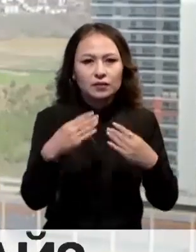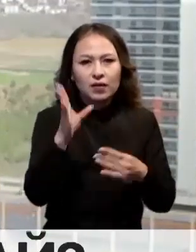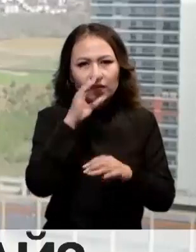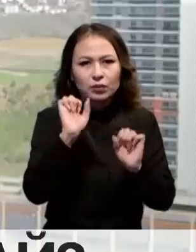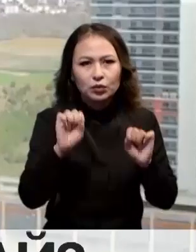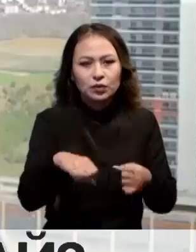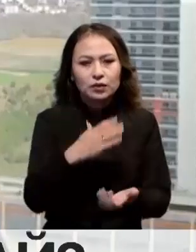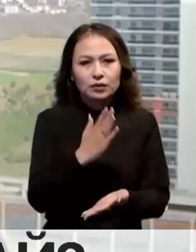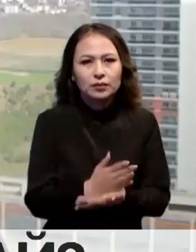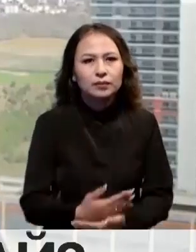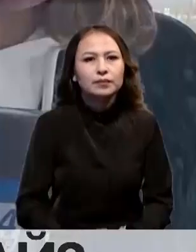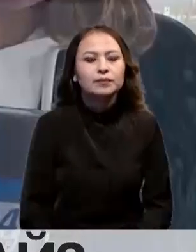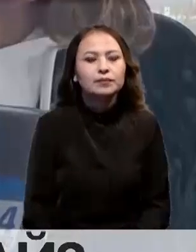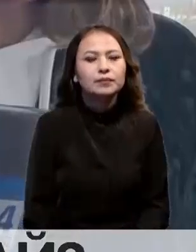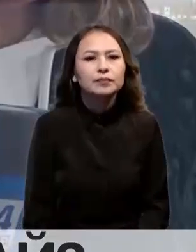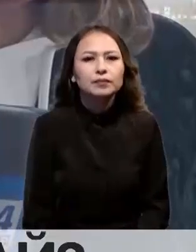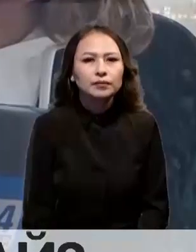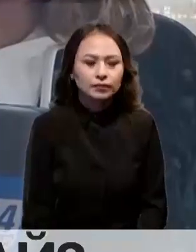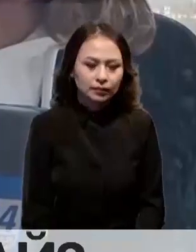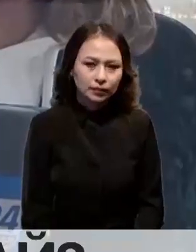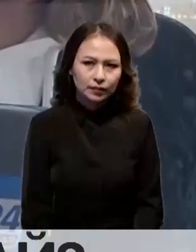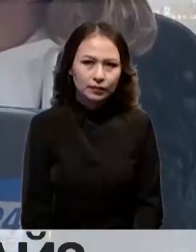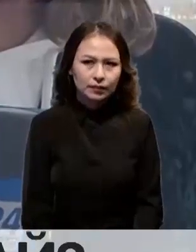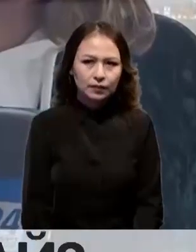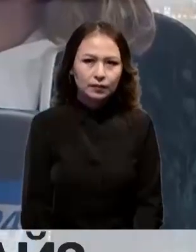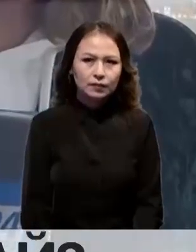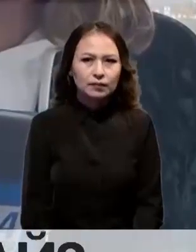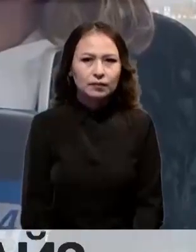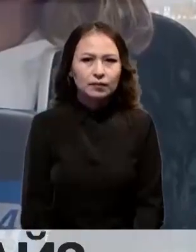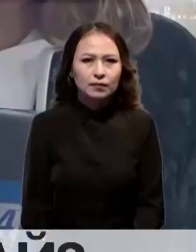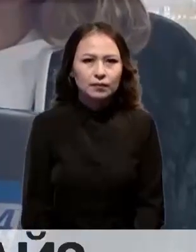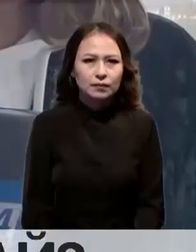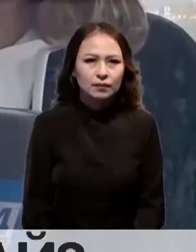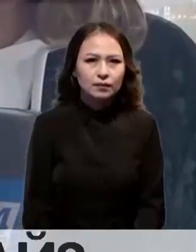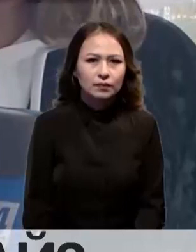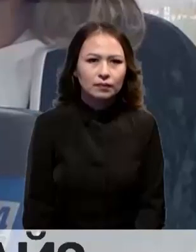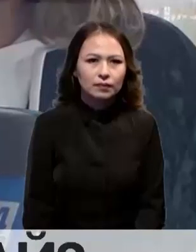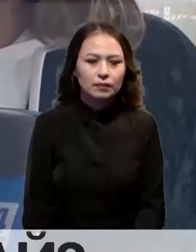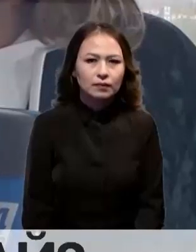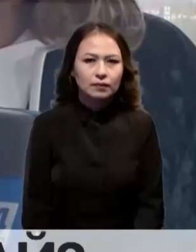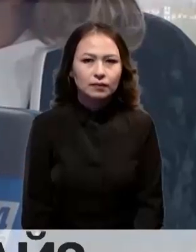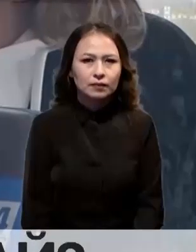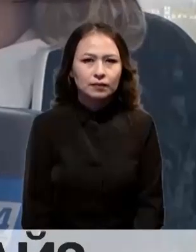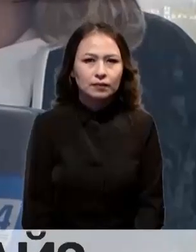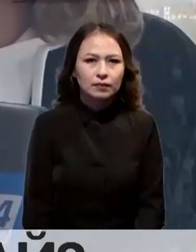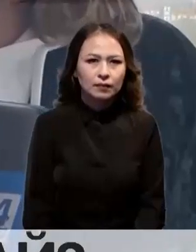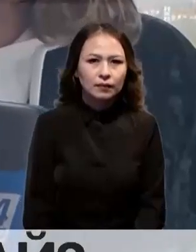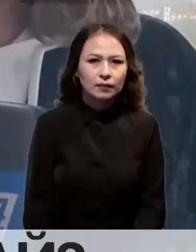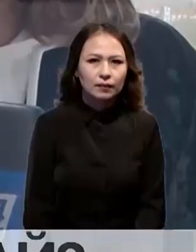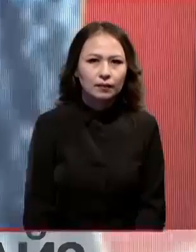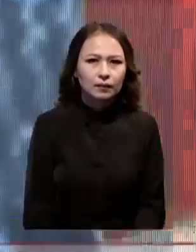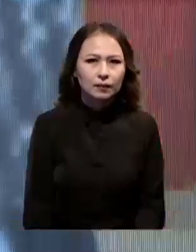мүмкіндік алды. Менде қазірше бар ақпарат осы. Сөз кезегі өзіңде, Жұлдыз. Меруерт, ақпарыңызға рахмет. Біз топтаманы тағы бір елмен